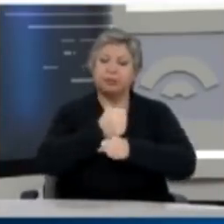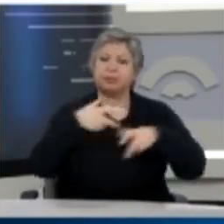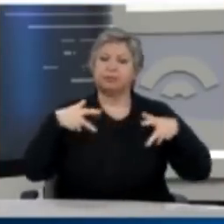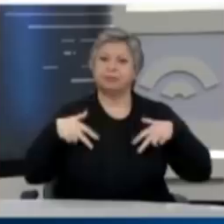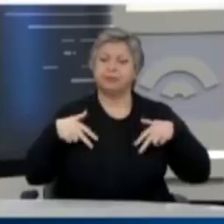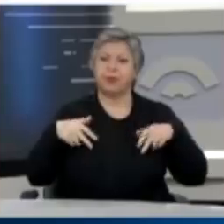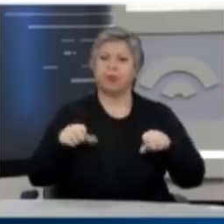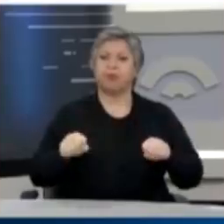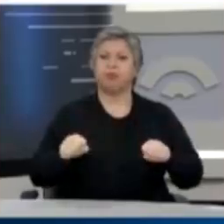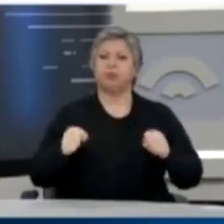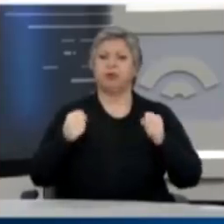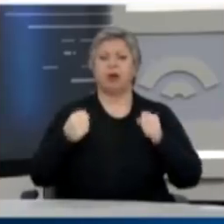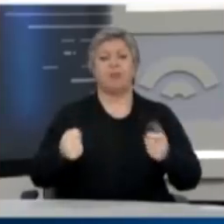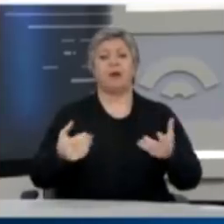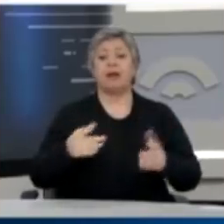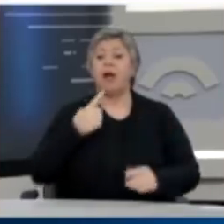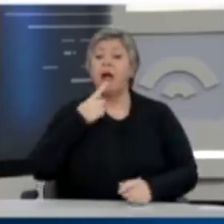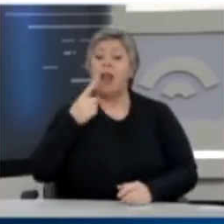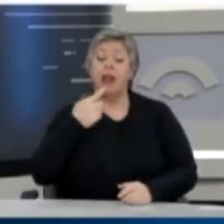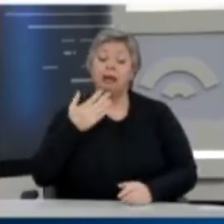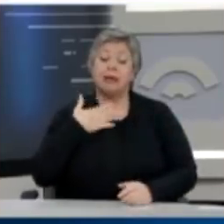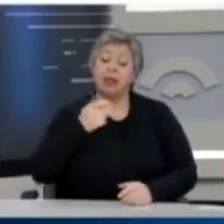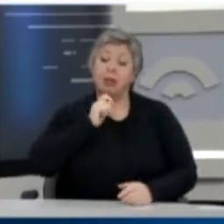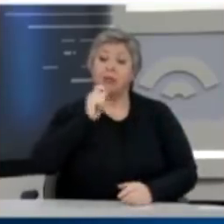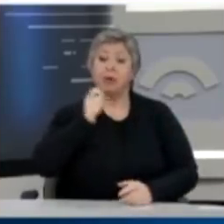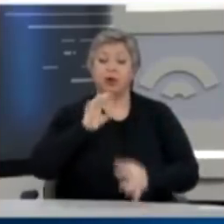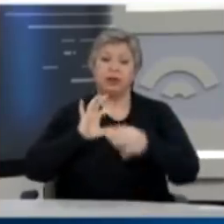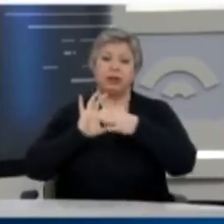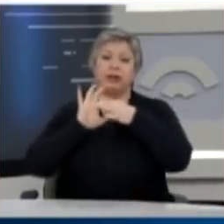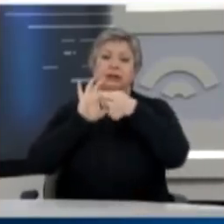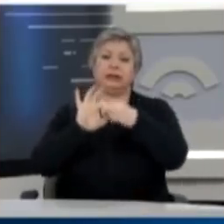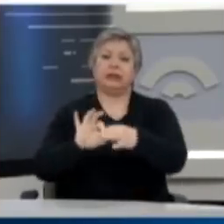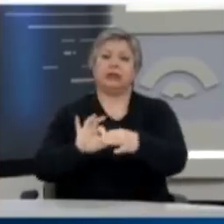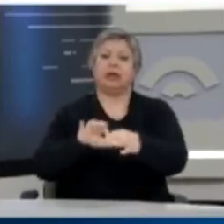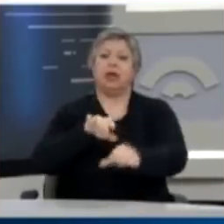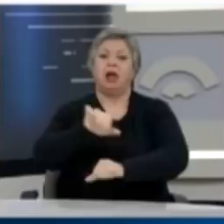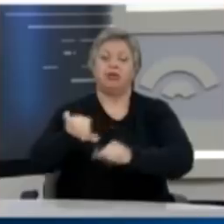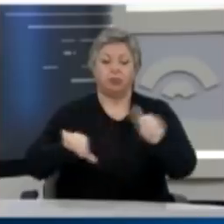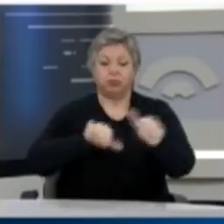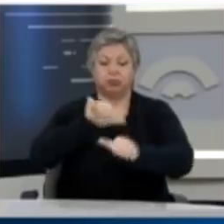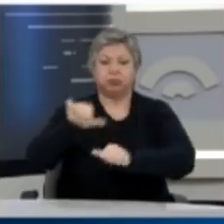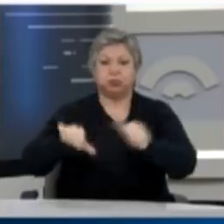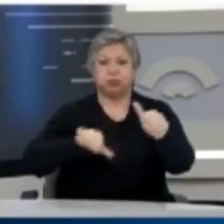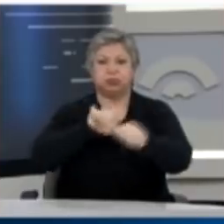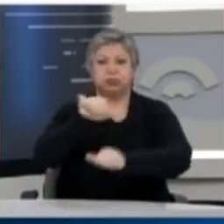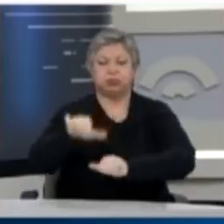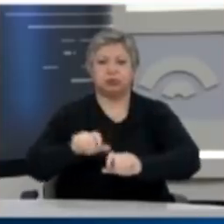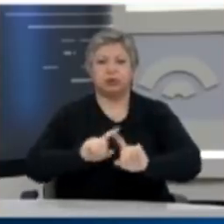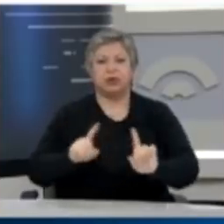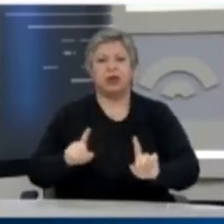όπως λέτε, να υπάρχει πολιτική συνέχεια, δηλαδή να μην διαταράσετε η συνέχεια στην εφαρμογή της